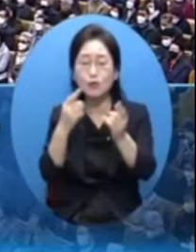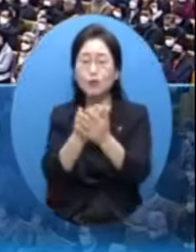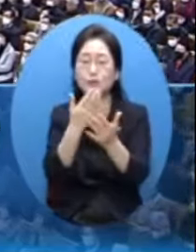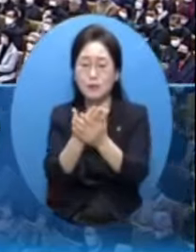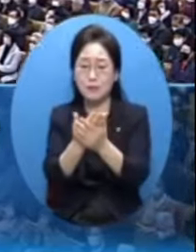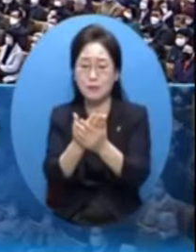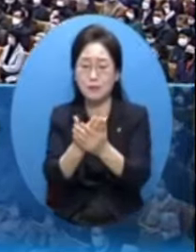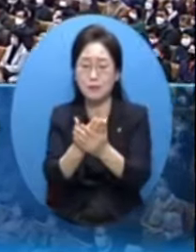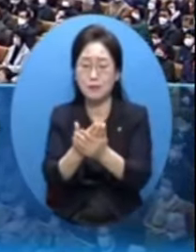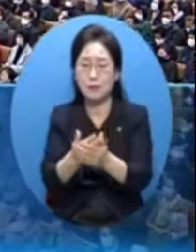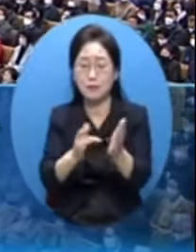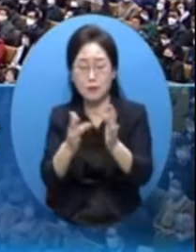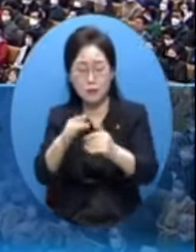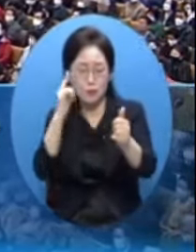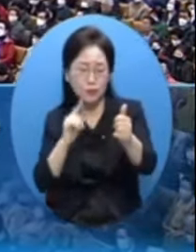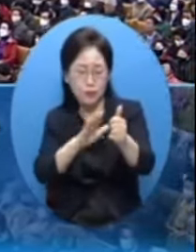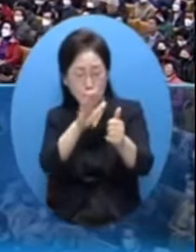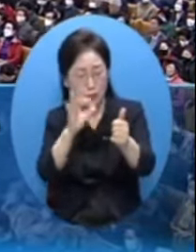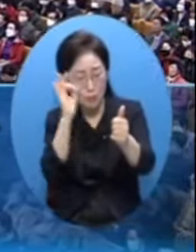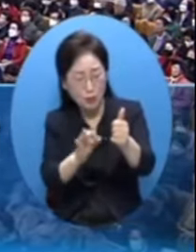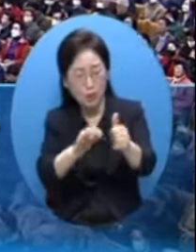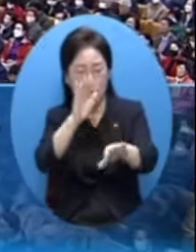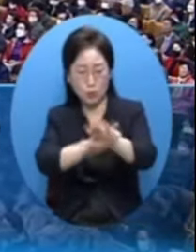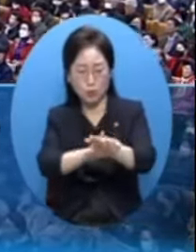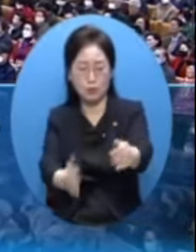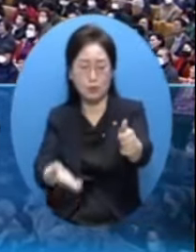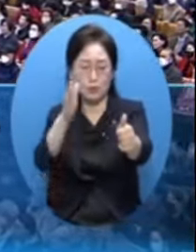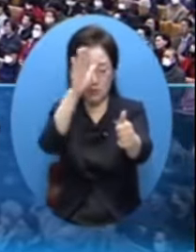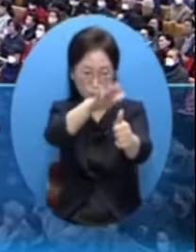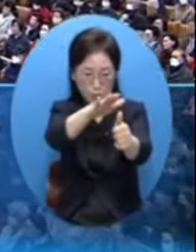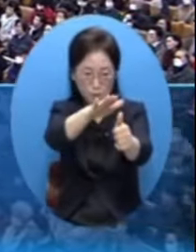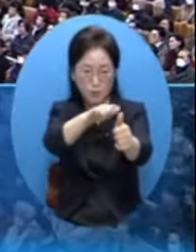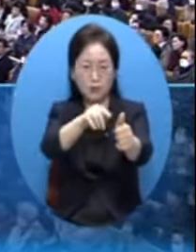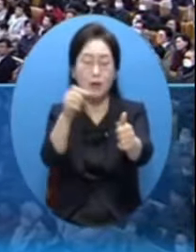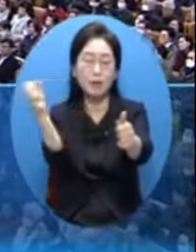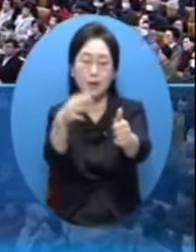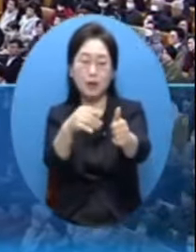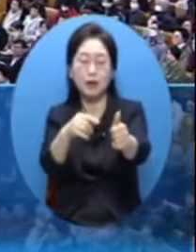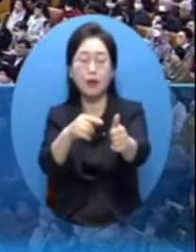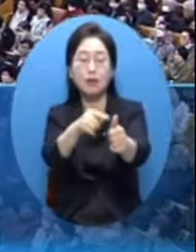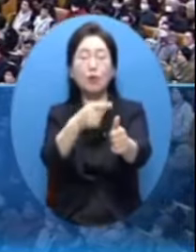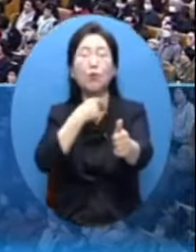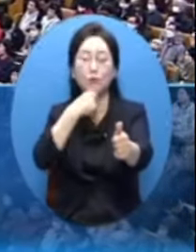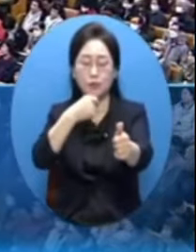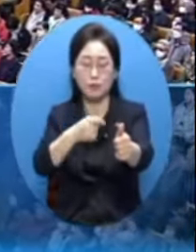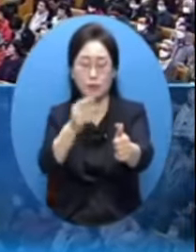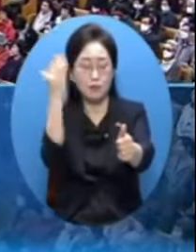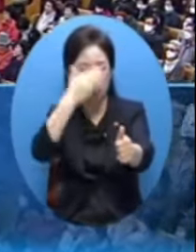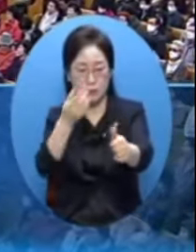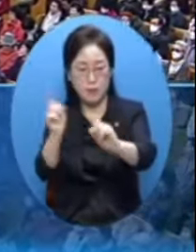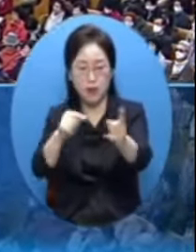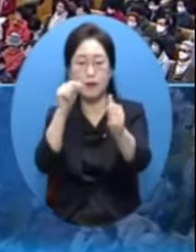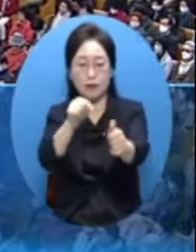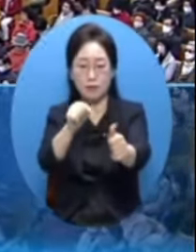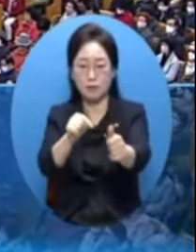있나이다. 예수께서 불쌍히 여기사 손을 내밀어 그에게 대시며 이르시되 내가 원하느니 깨끗함을 받으라